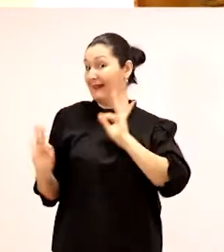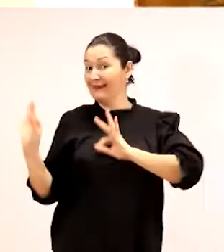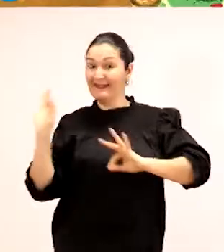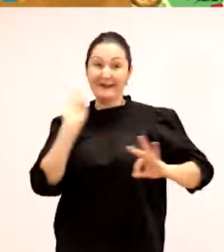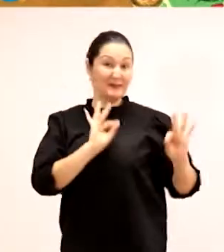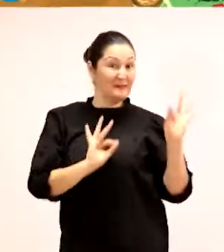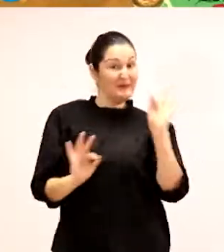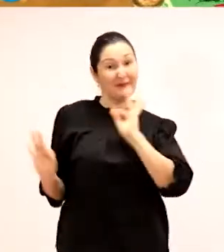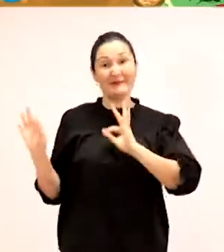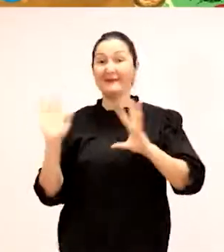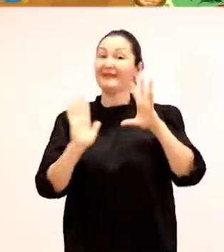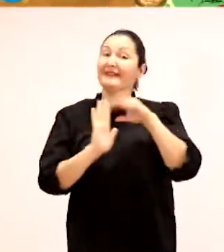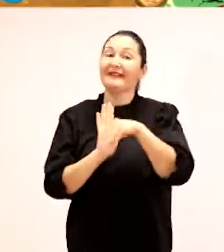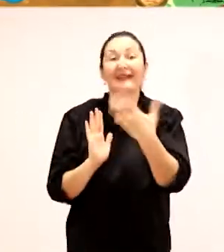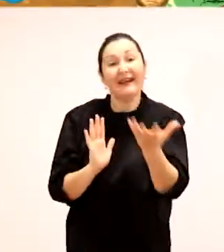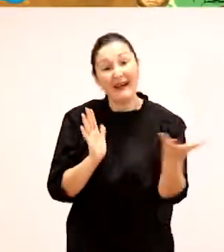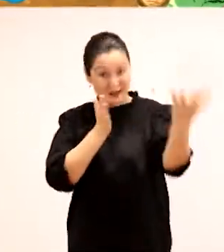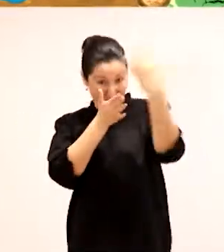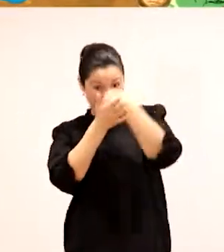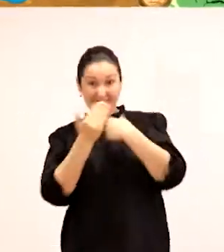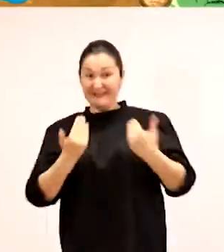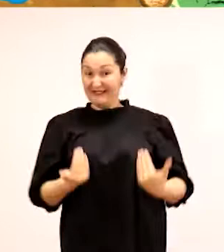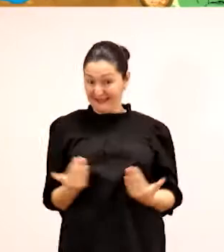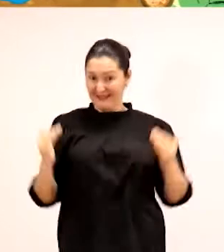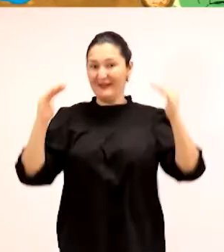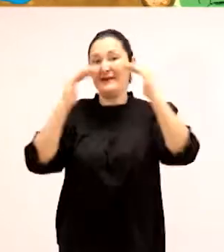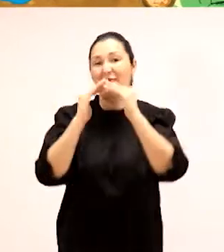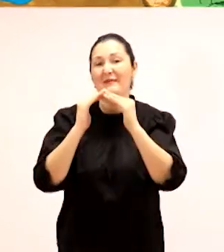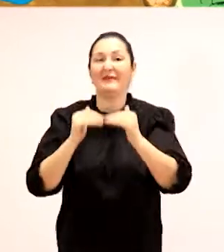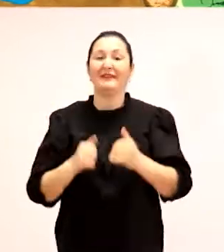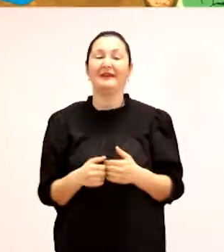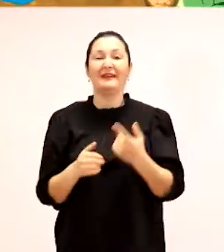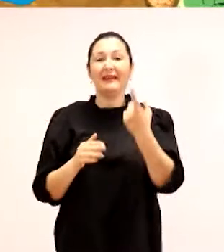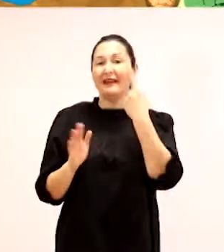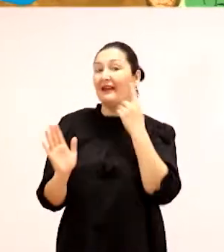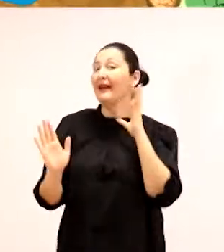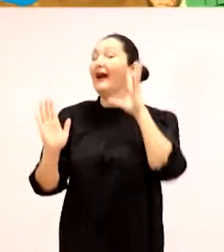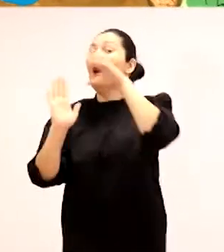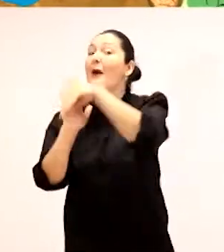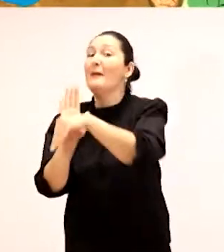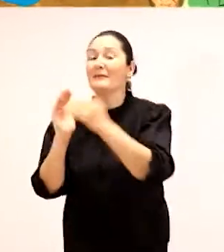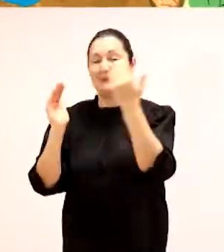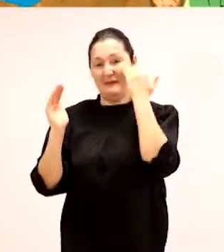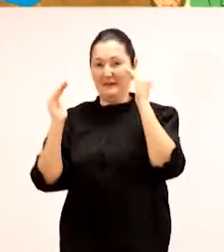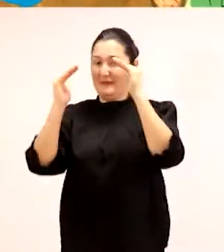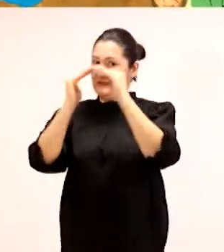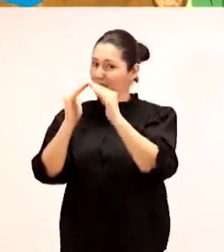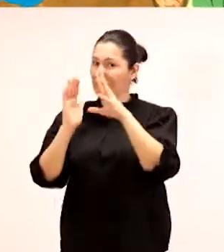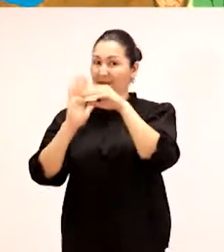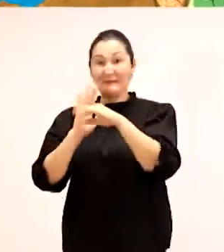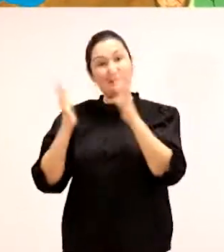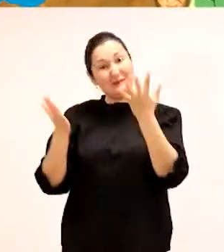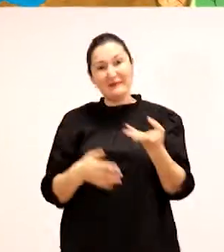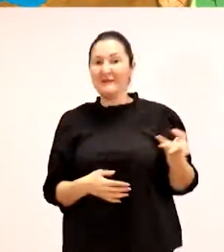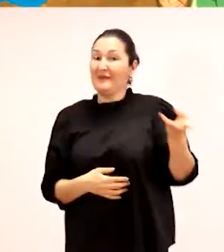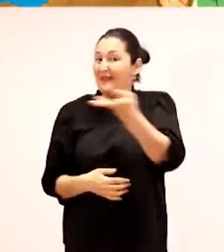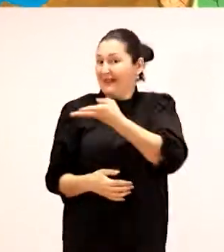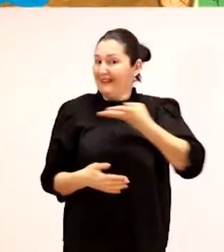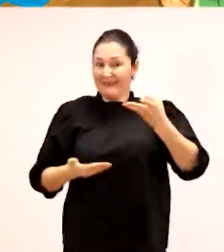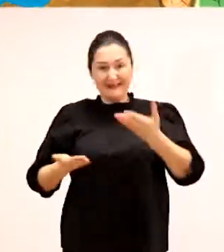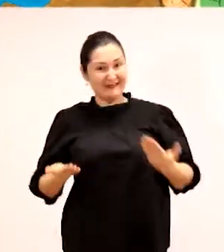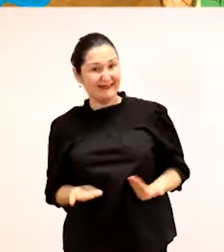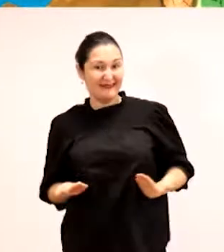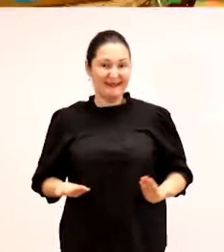лисичка-сестричка». «Иди к нам жить». Забралась лисичка в теремок. Стали они